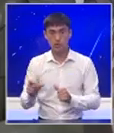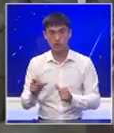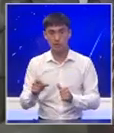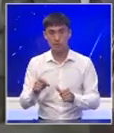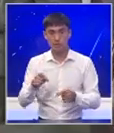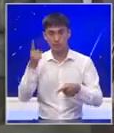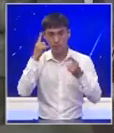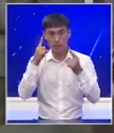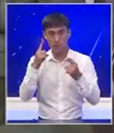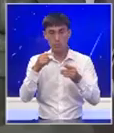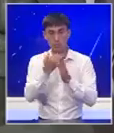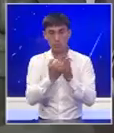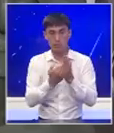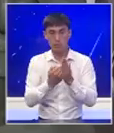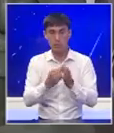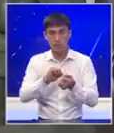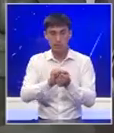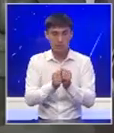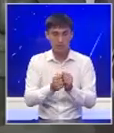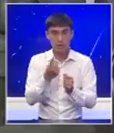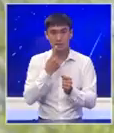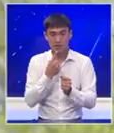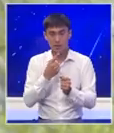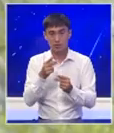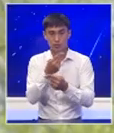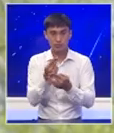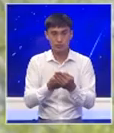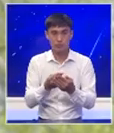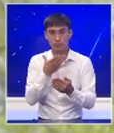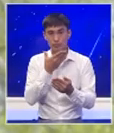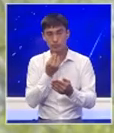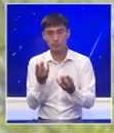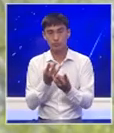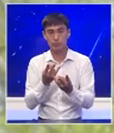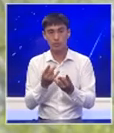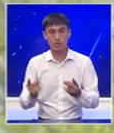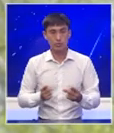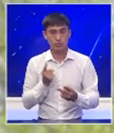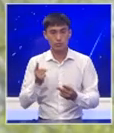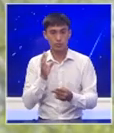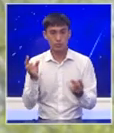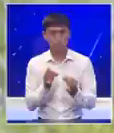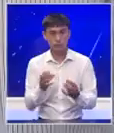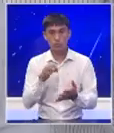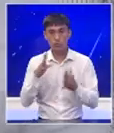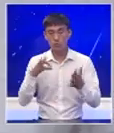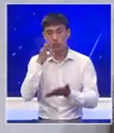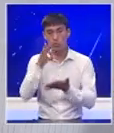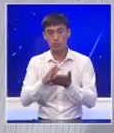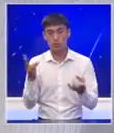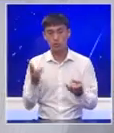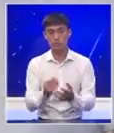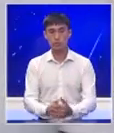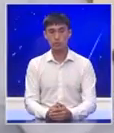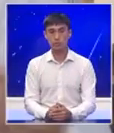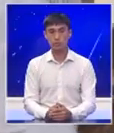поэмасы. Былайша айтқанда, мелшеген тасқа тіл жан бітіру. Скульптор шеберлігі сыналады, зор жауапкершілік жүктеледі.